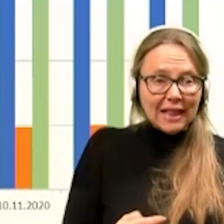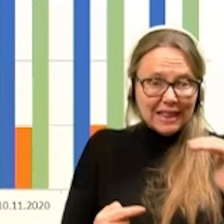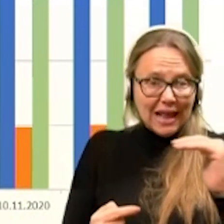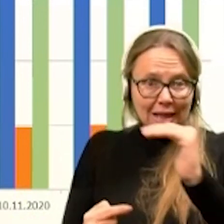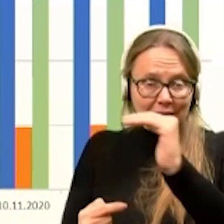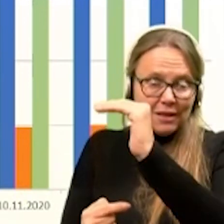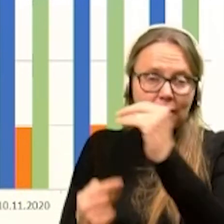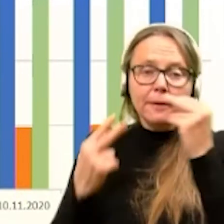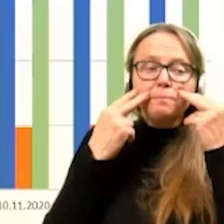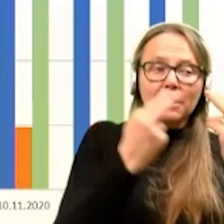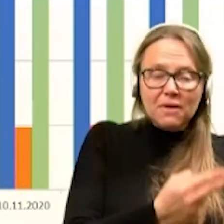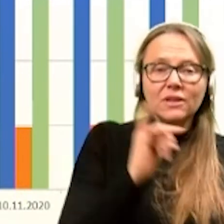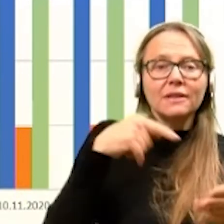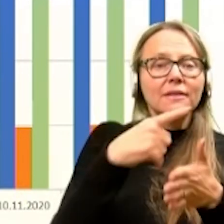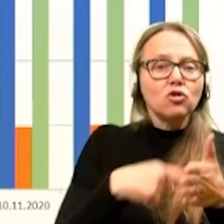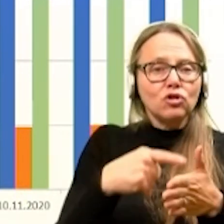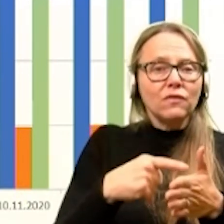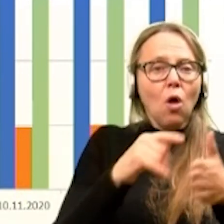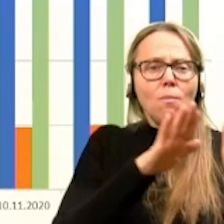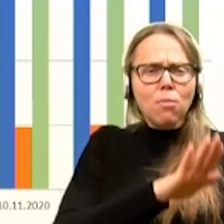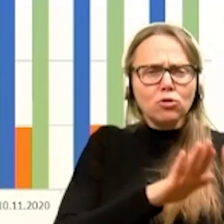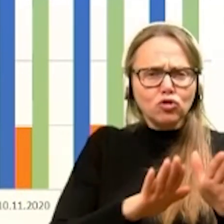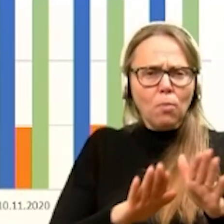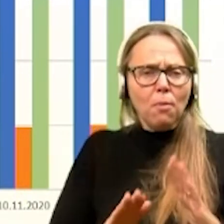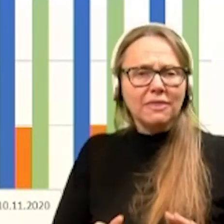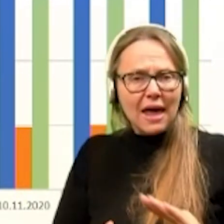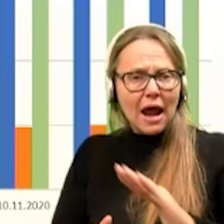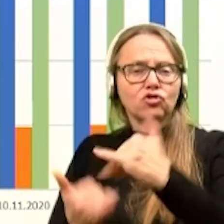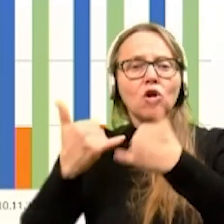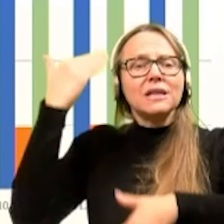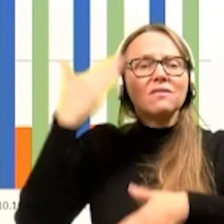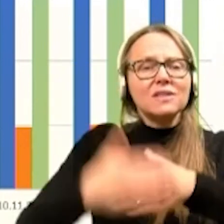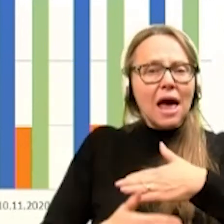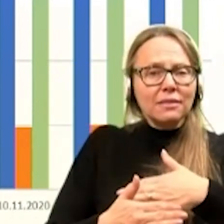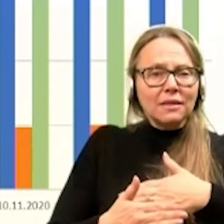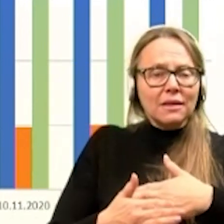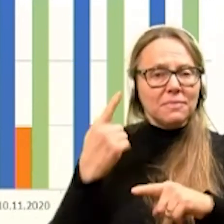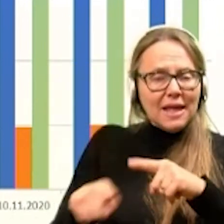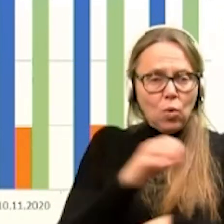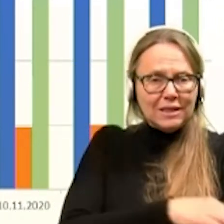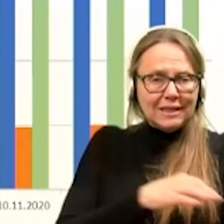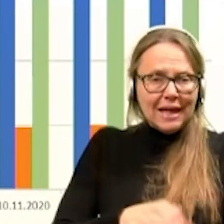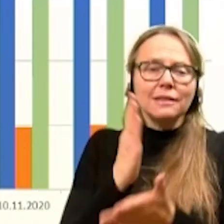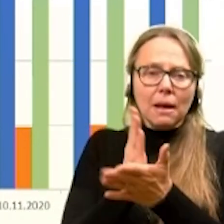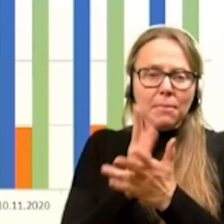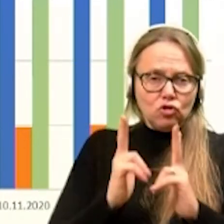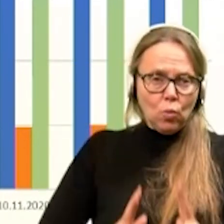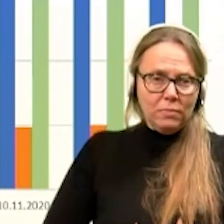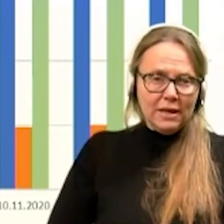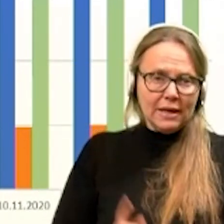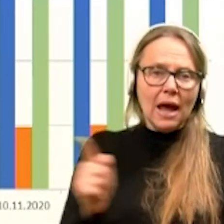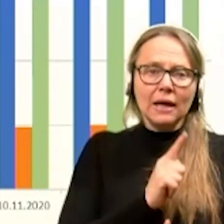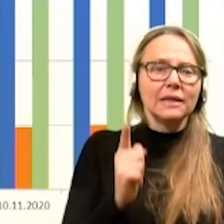da je število postopoma naraščalo, da pa se zdaj v zadnji tretjini tedna že zelo umirja in